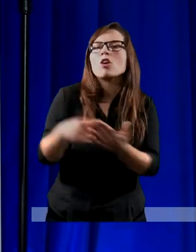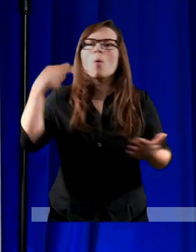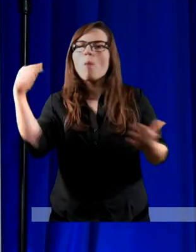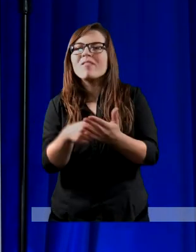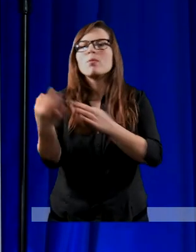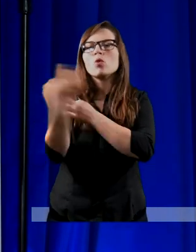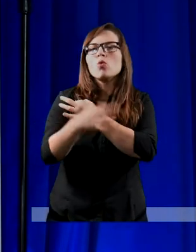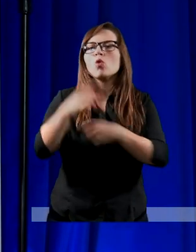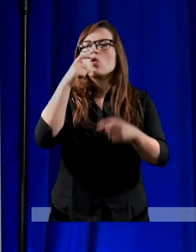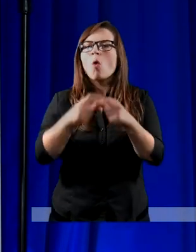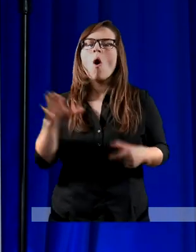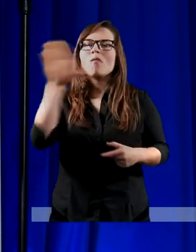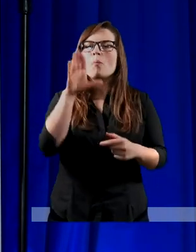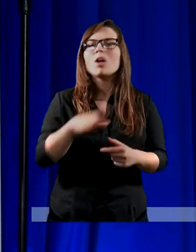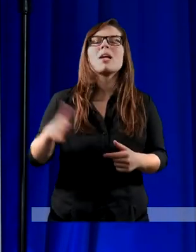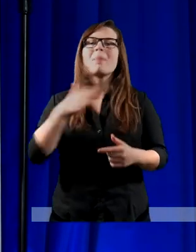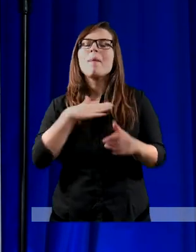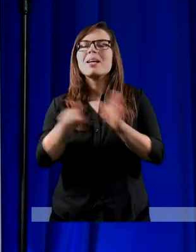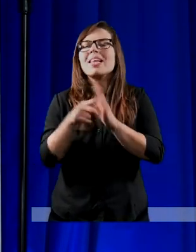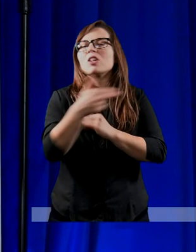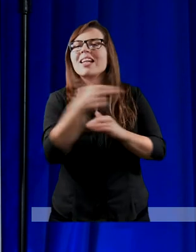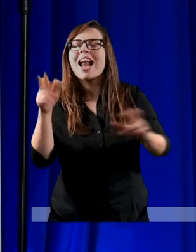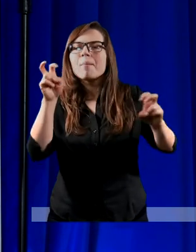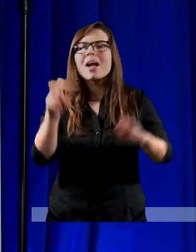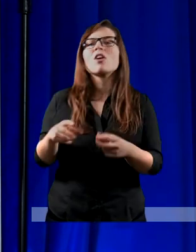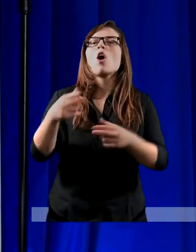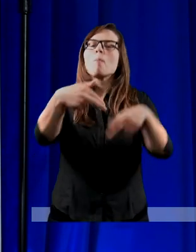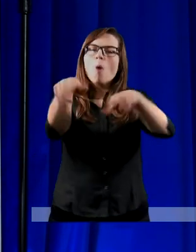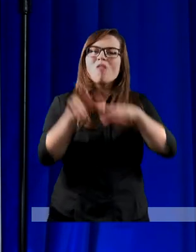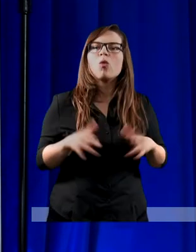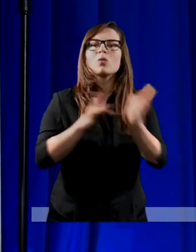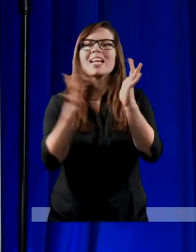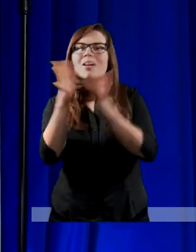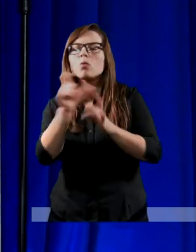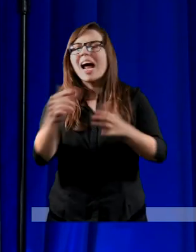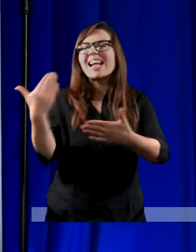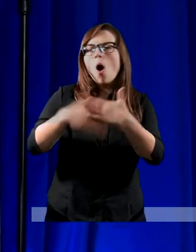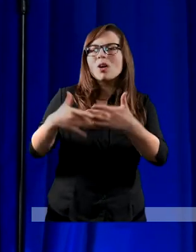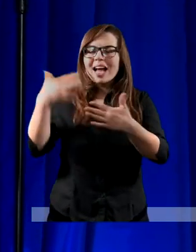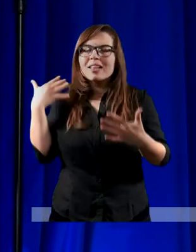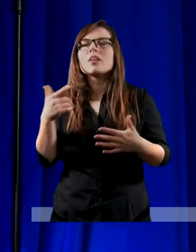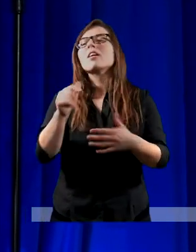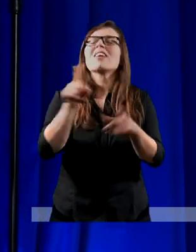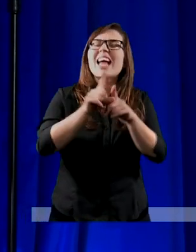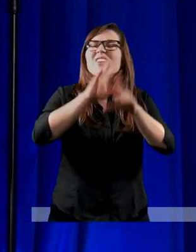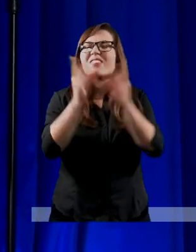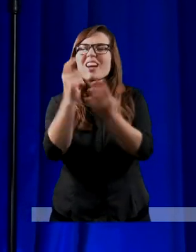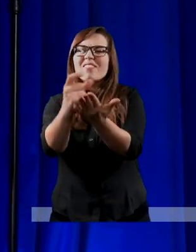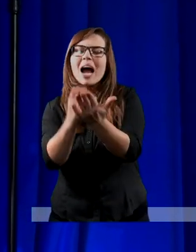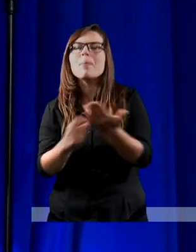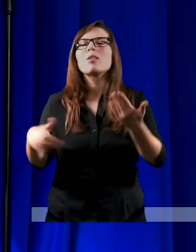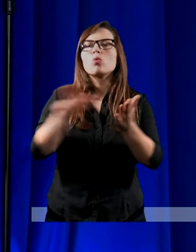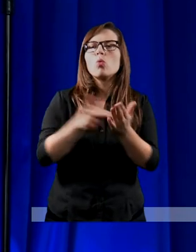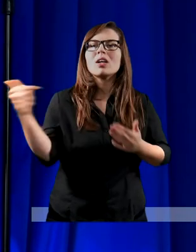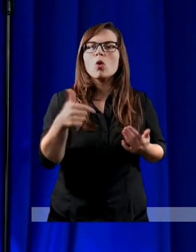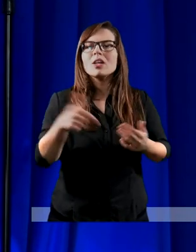powinniśmy studiować Słowo Boże. Mamy tutaj tematy czasy ostateczne i powrót Jezusa. I wszystkie fragmenty, które dotyczyły tego